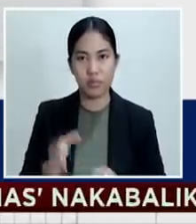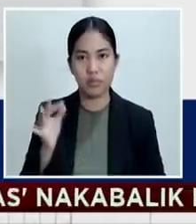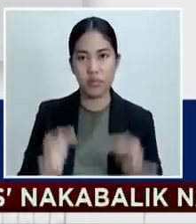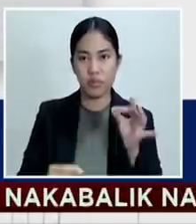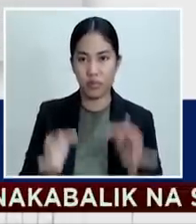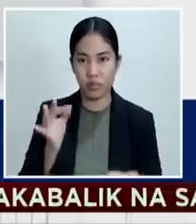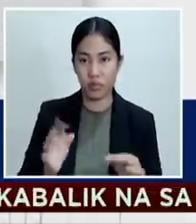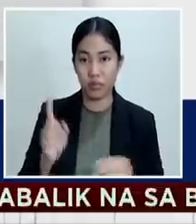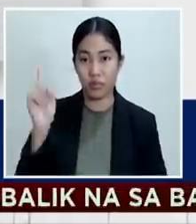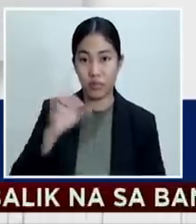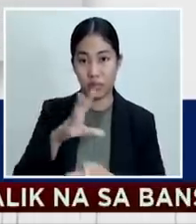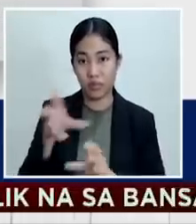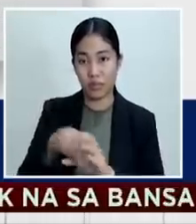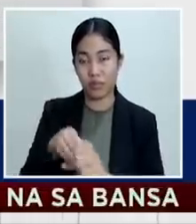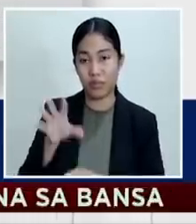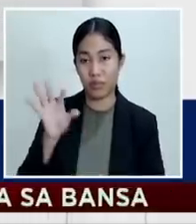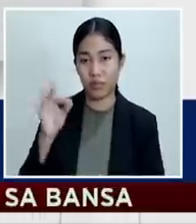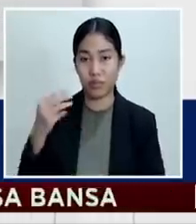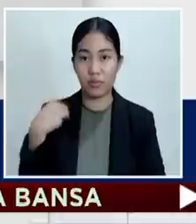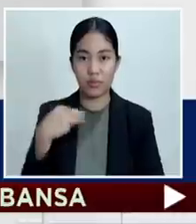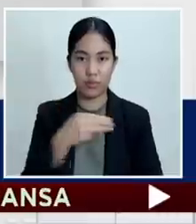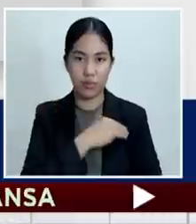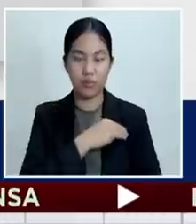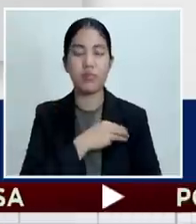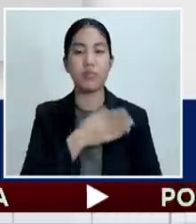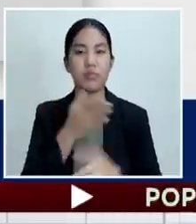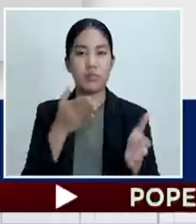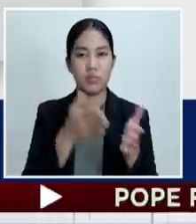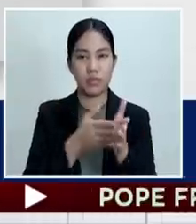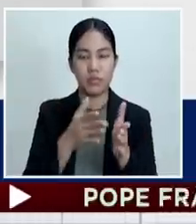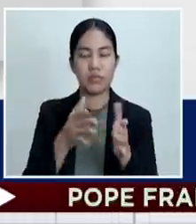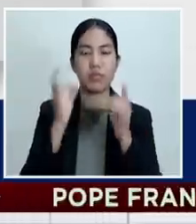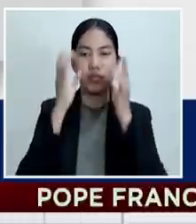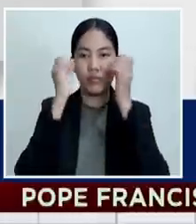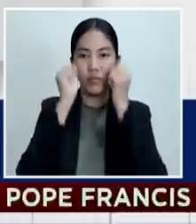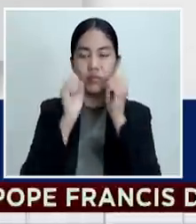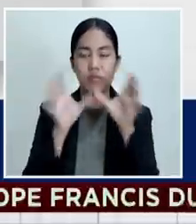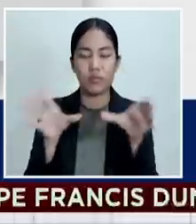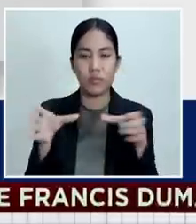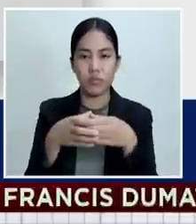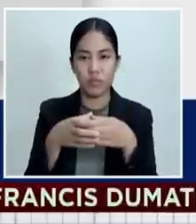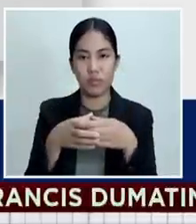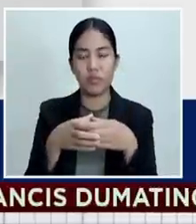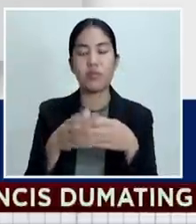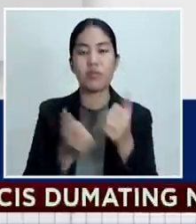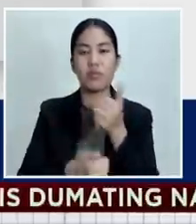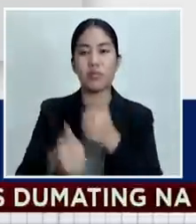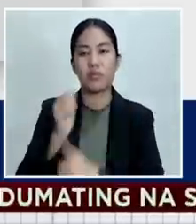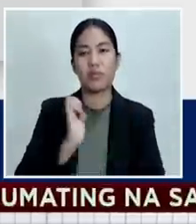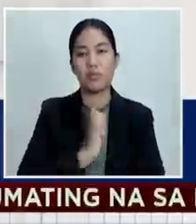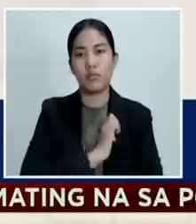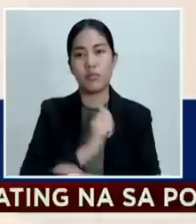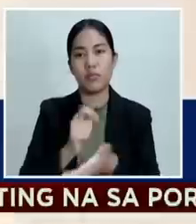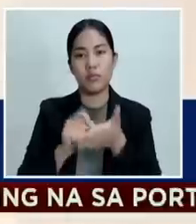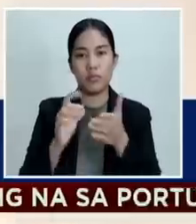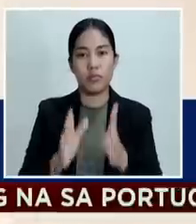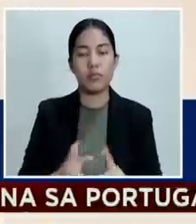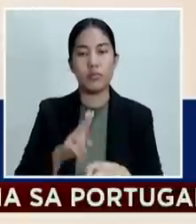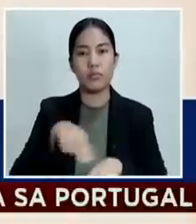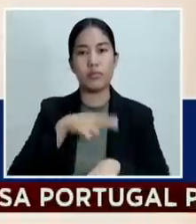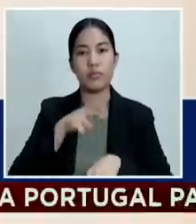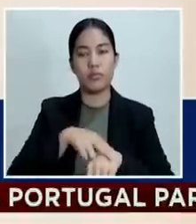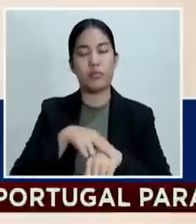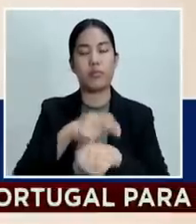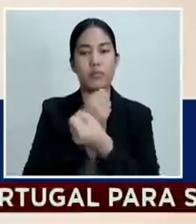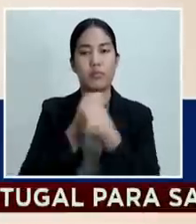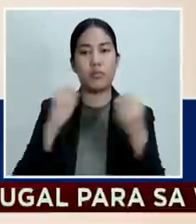9 na bumubuo ng Anti-Terrorism Council na pinamumunuan ng Executive Secretary at ng National Security Advisor. Muling iginit